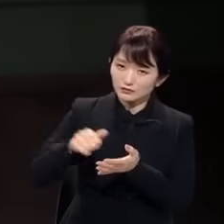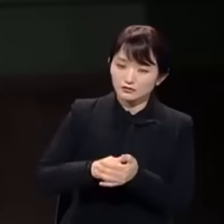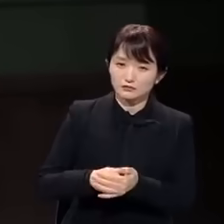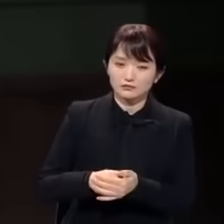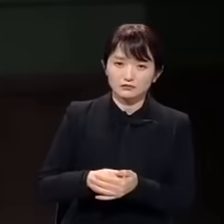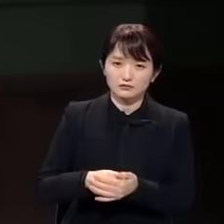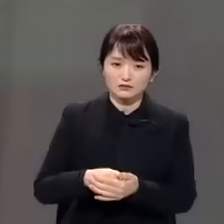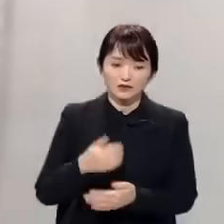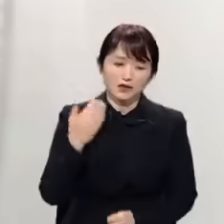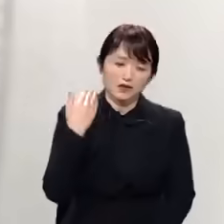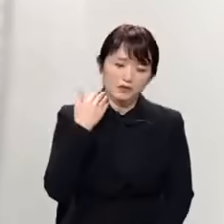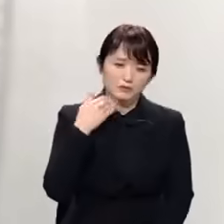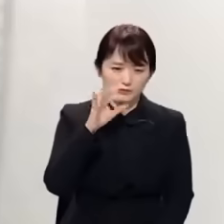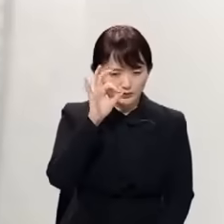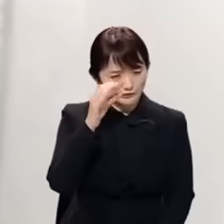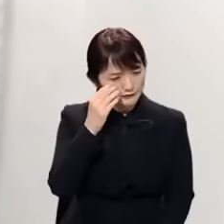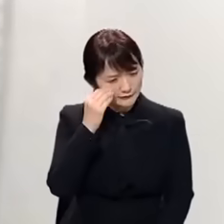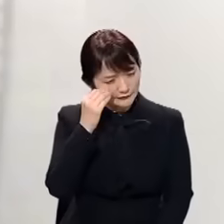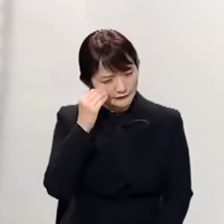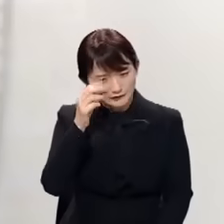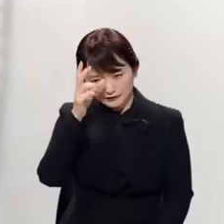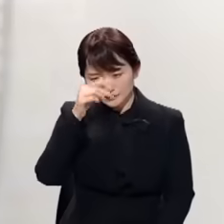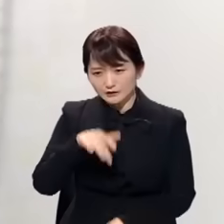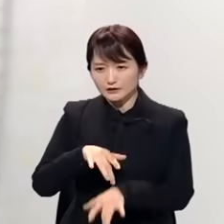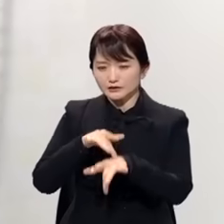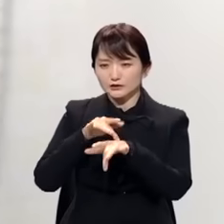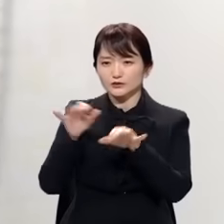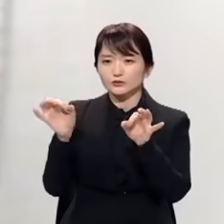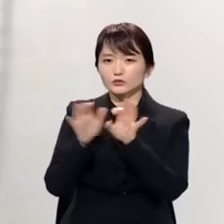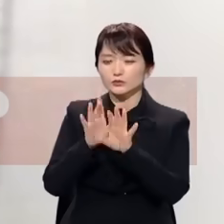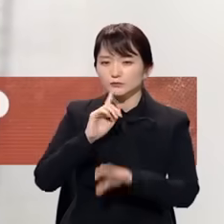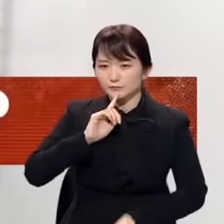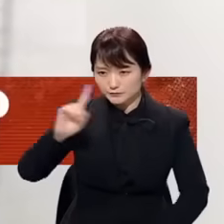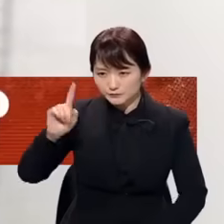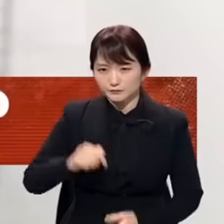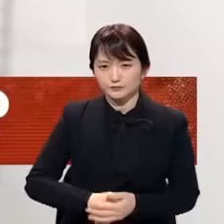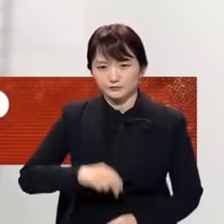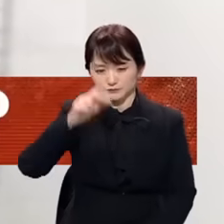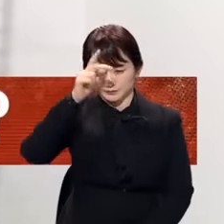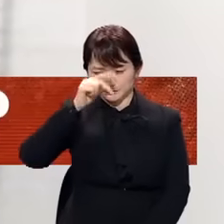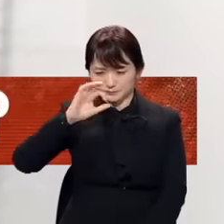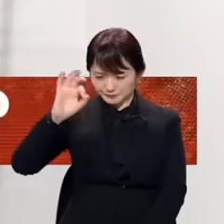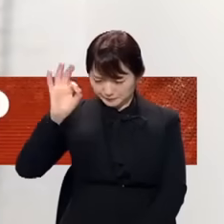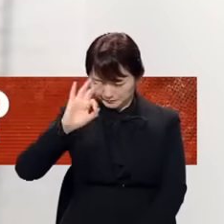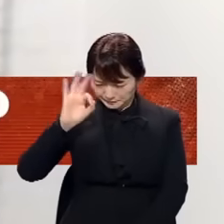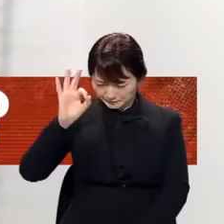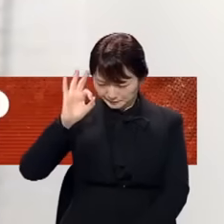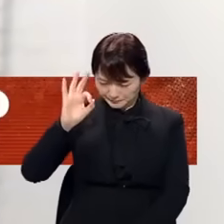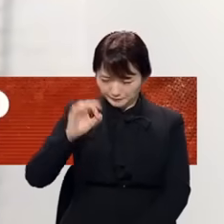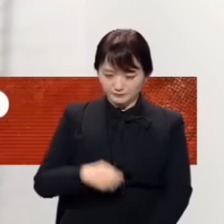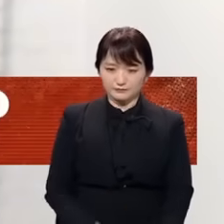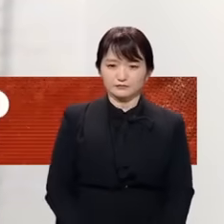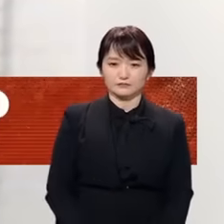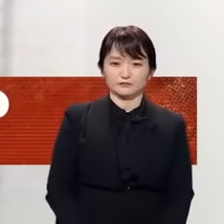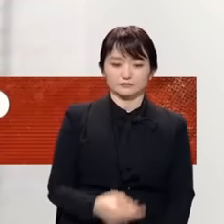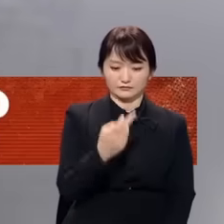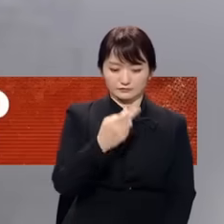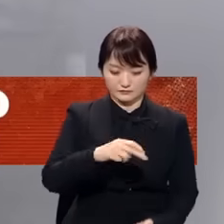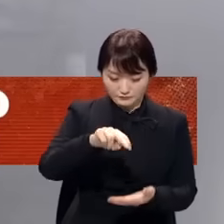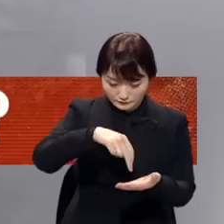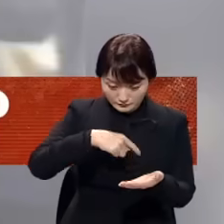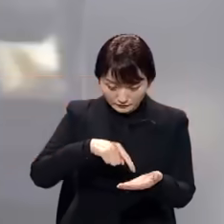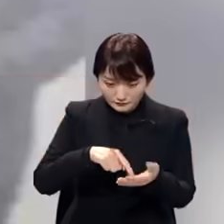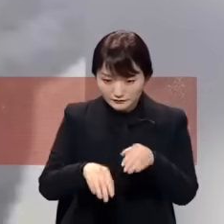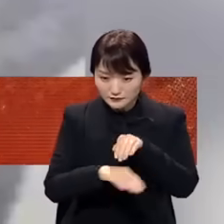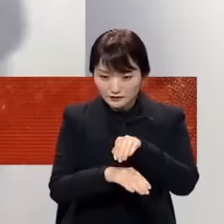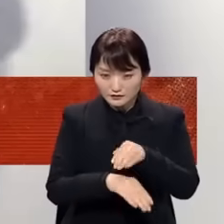시작합니다 그리고 이때 경찰에 실종 신고를 하게 되는데요 그래서 경찰이 추적을 시작을 했습니다이 남동생이 받은 메시지부터 시작해서 뭐